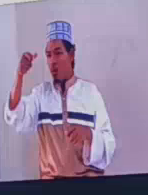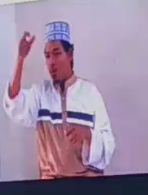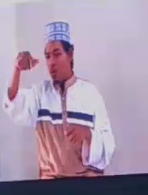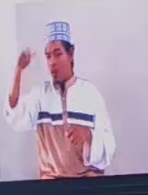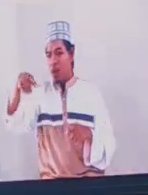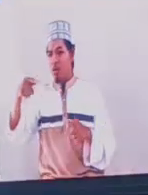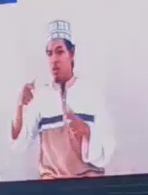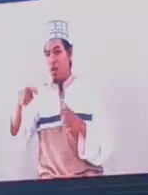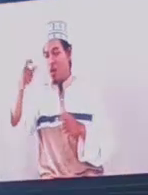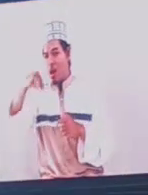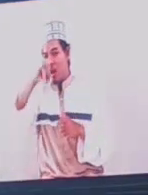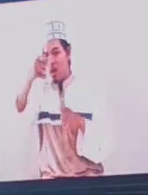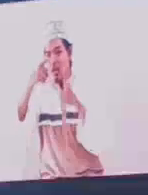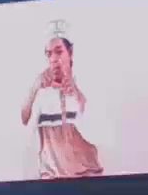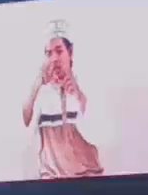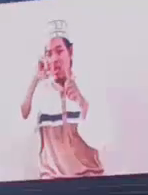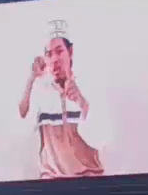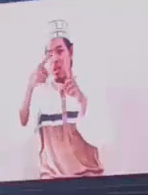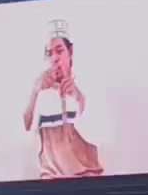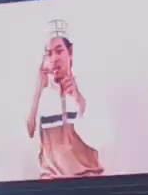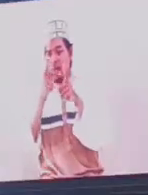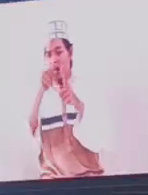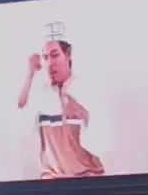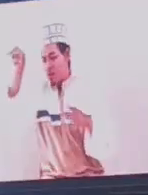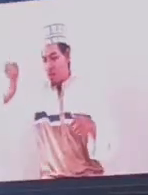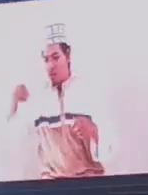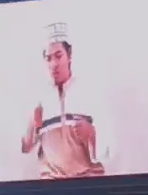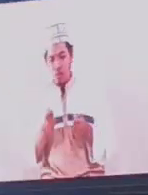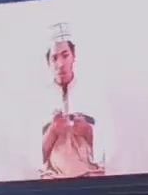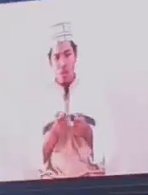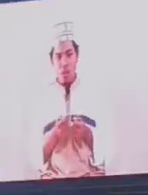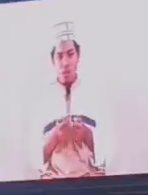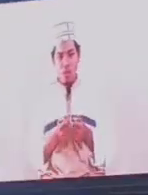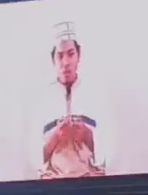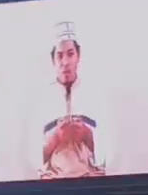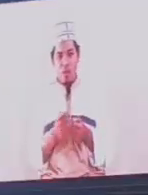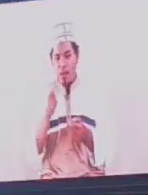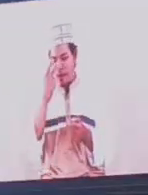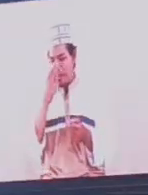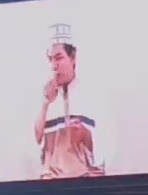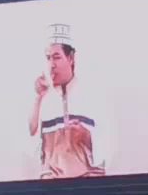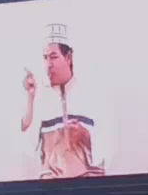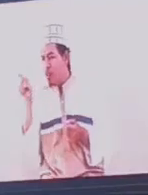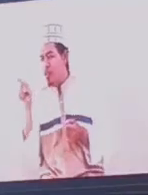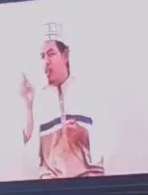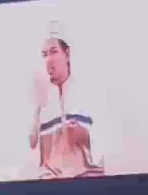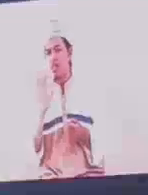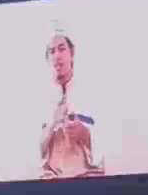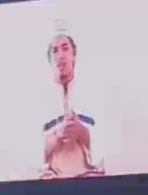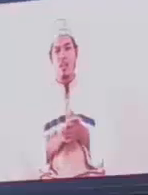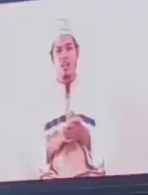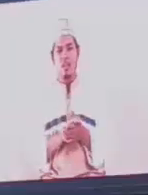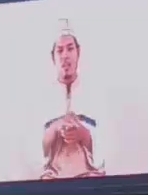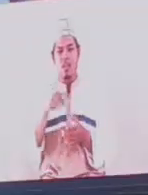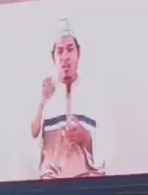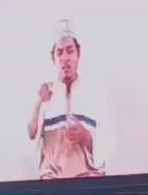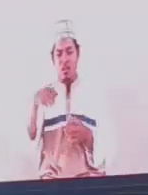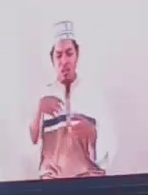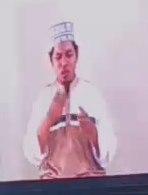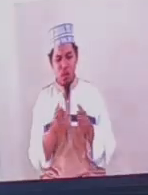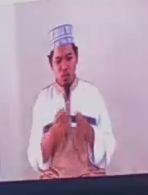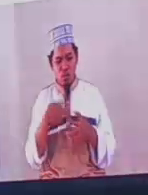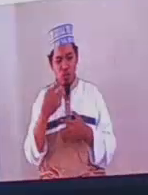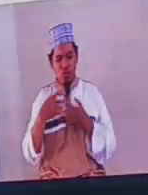pada saat itu, tidak ada amalan yang paling besar kecuali mengusir penjajah. Akhirnya mereka sibuk di